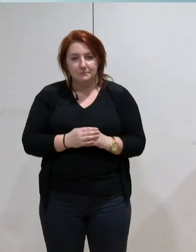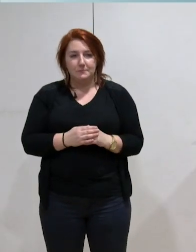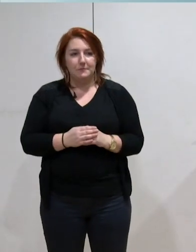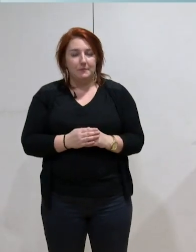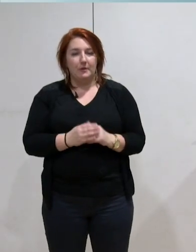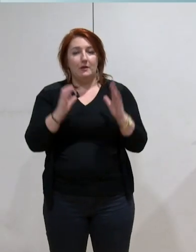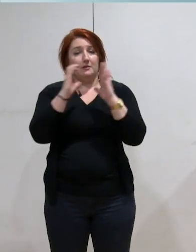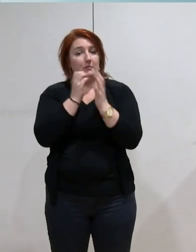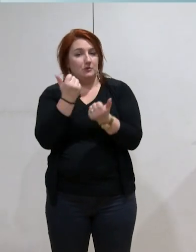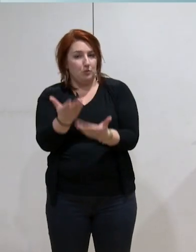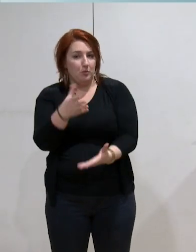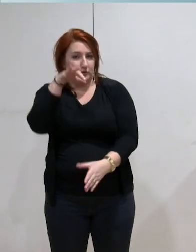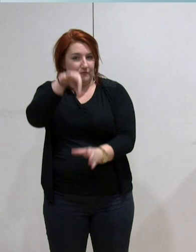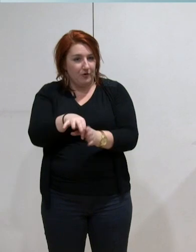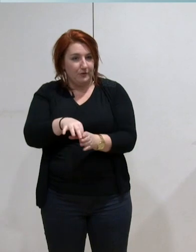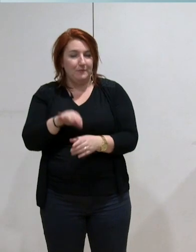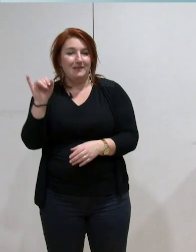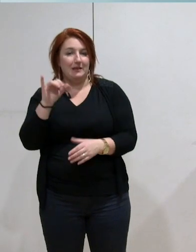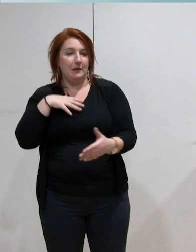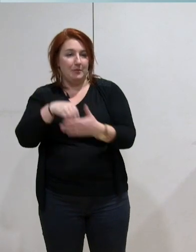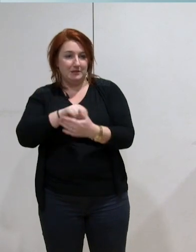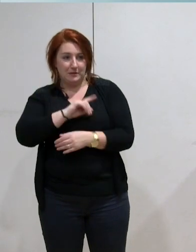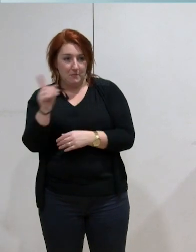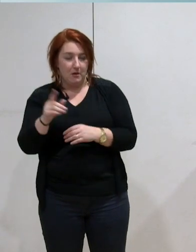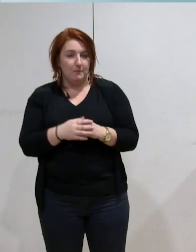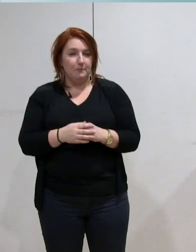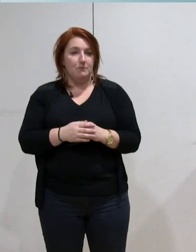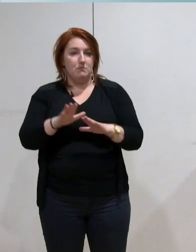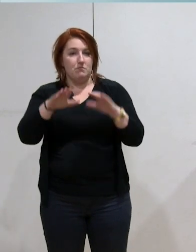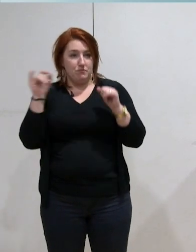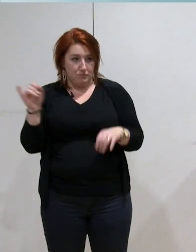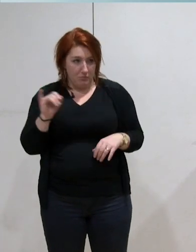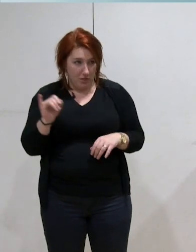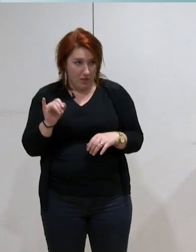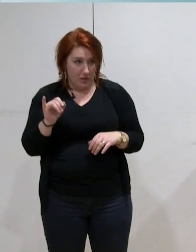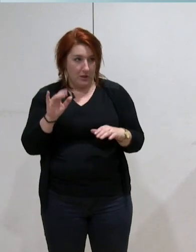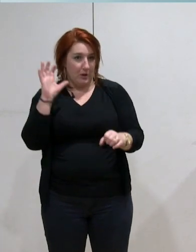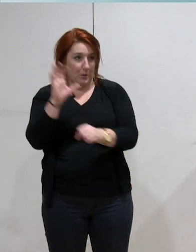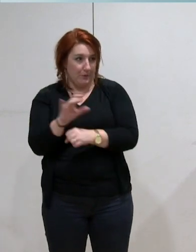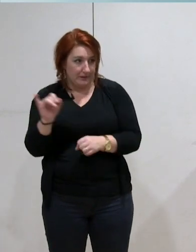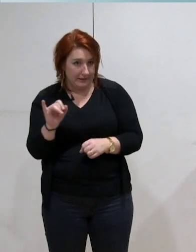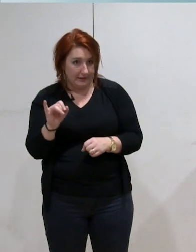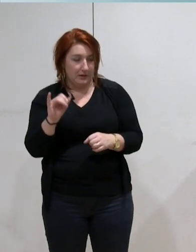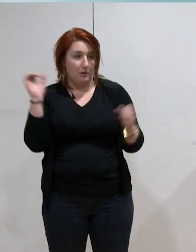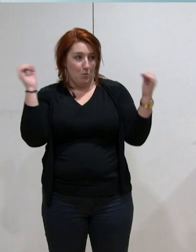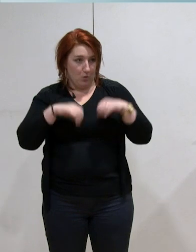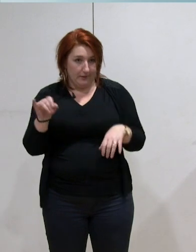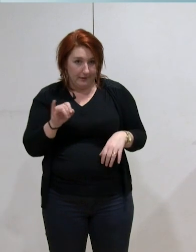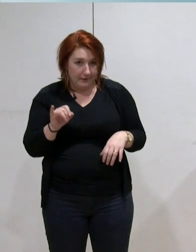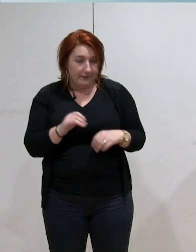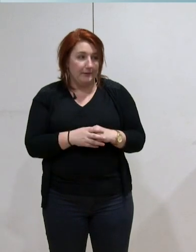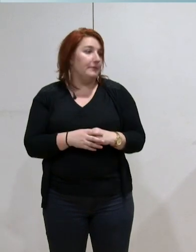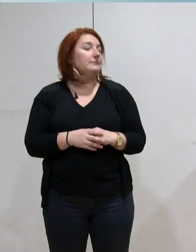je mets cette délibération au voix qui ne prend pas part au vote qui s'abstient qui vote contre qui vote